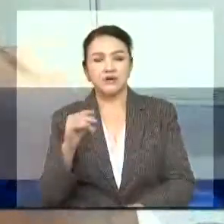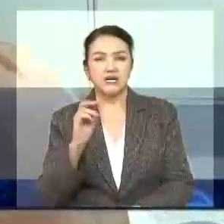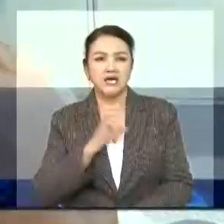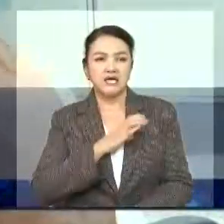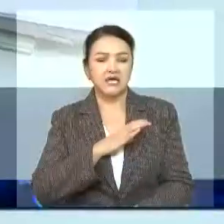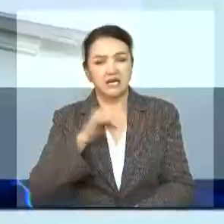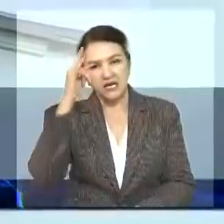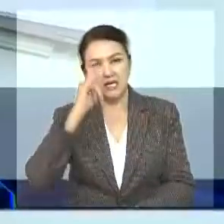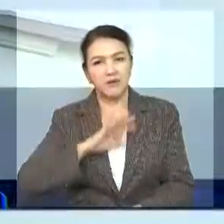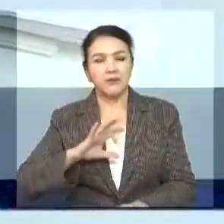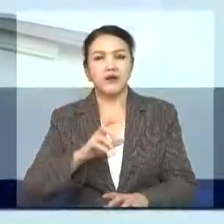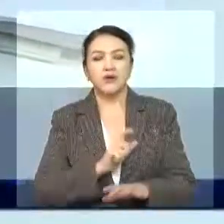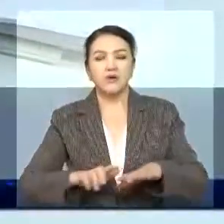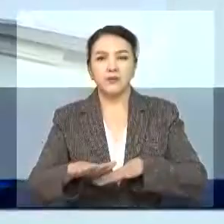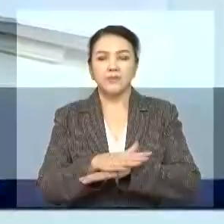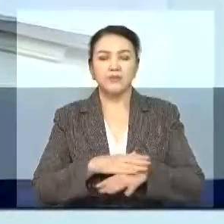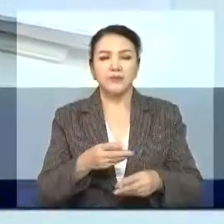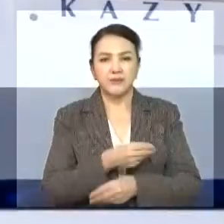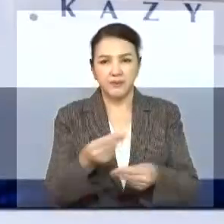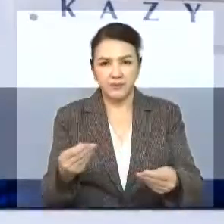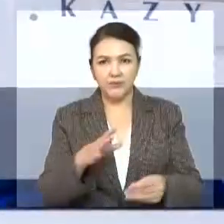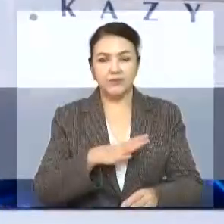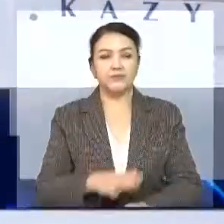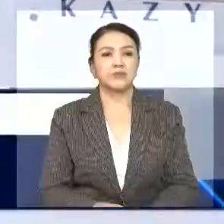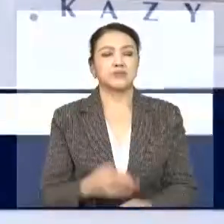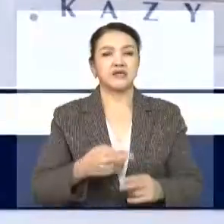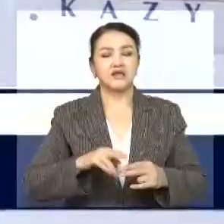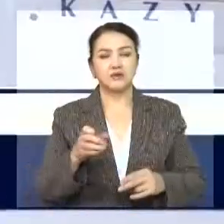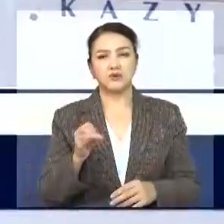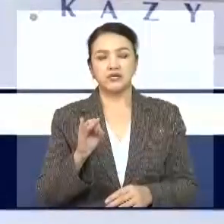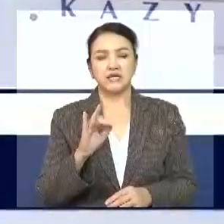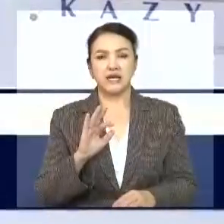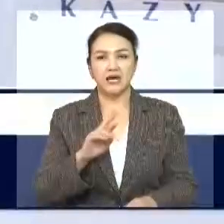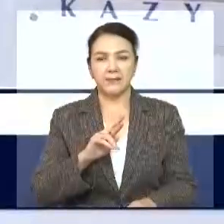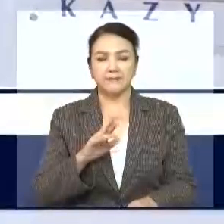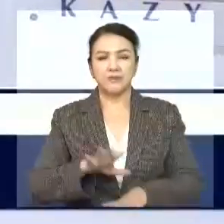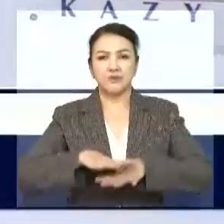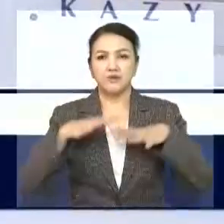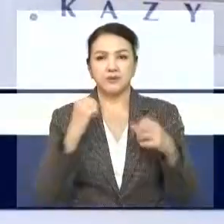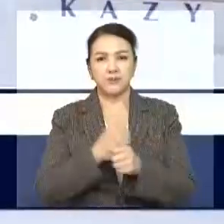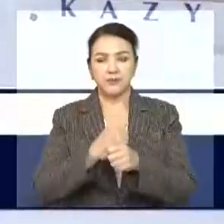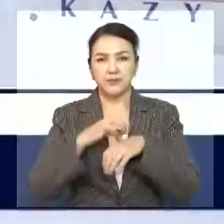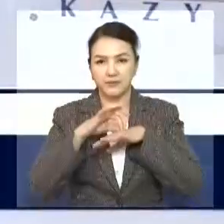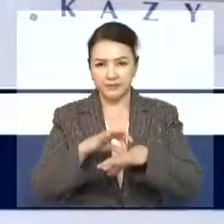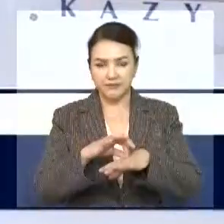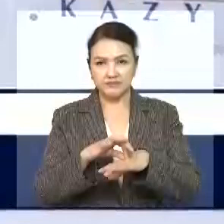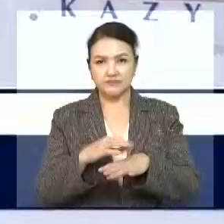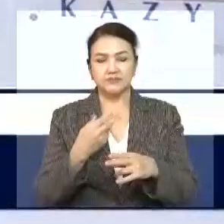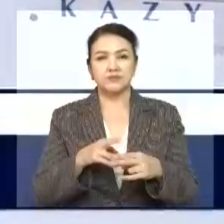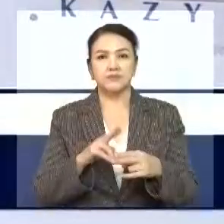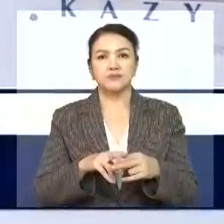және Қазақстан халқына қоры қаржыландырған. Осы инклюзия бағытында біз үлкен жұмыстарды атқарып жатырмыз.